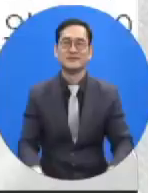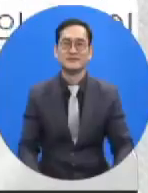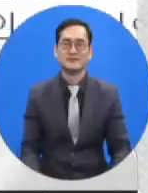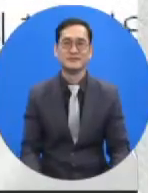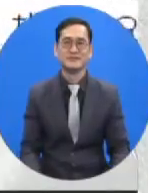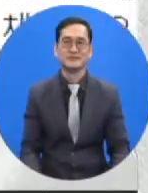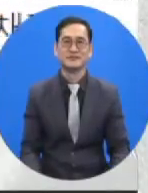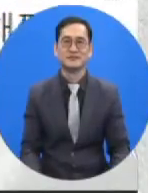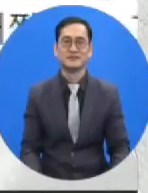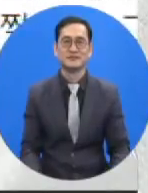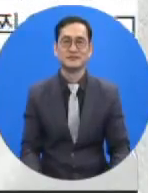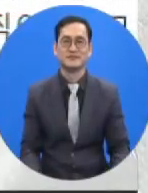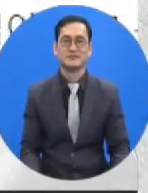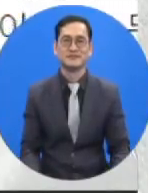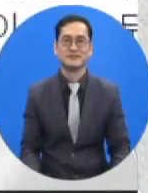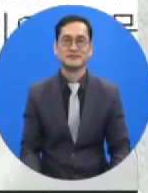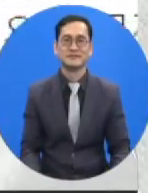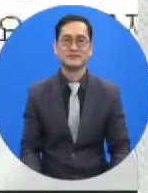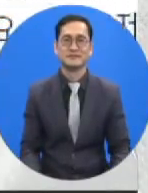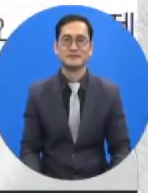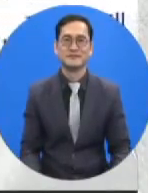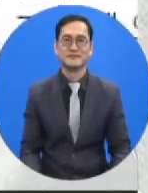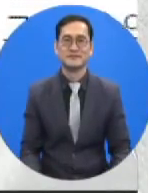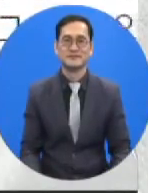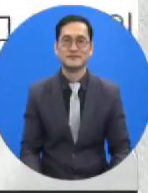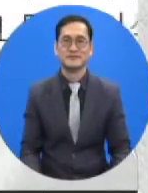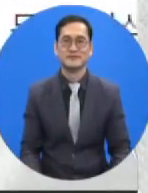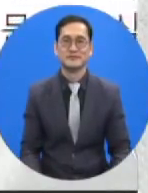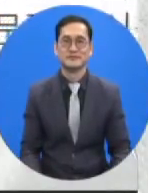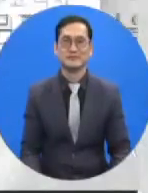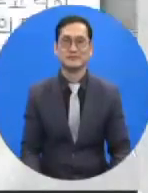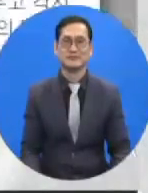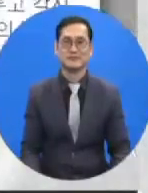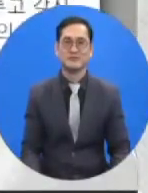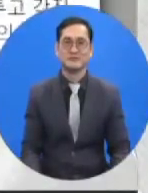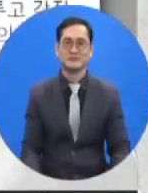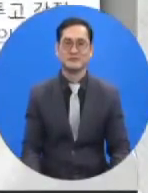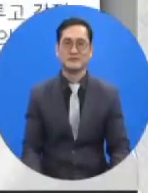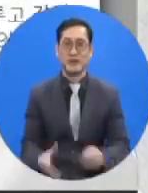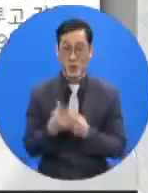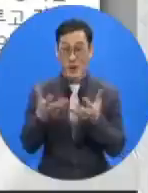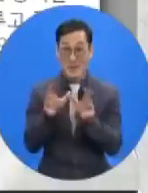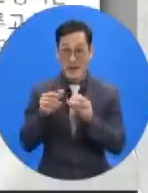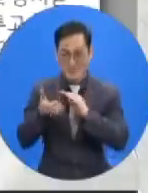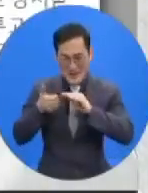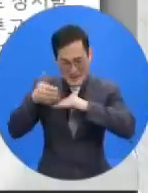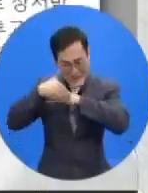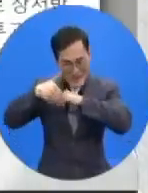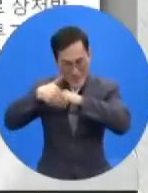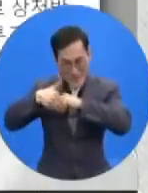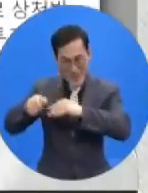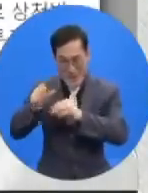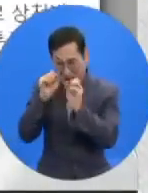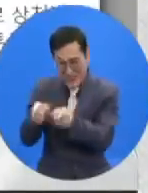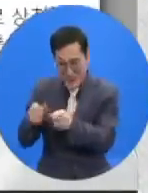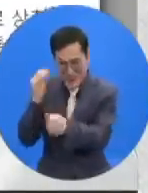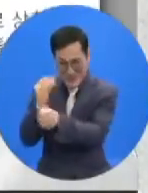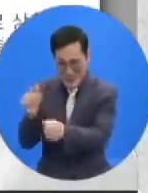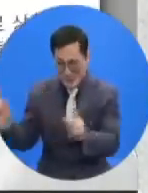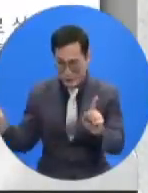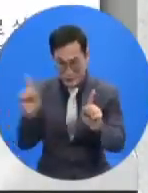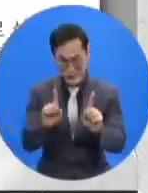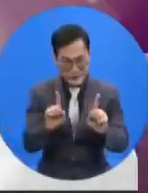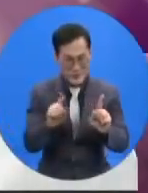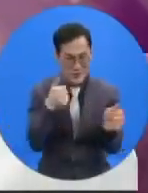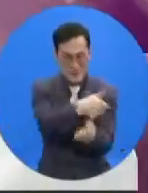발언도 분명히 문제가 있지만은 거기에 덧붙여서 아주 그 정교한 전략적 대응을 했다. 어쩌면 선거적 대응이라고 봅니다. 예, 그런가